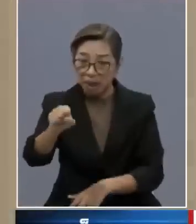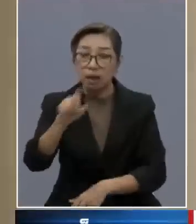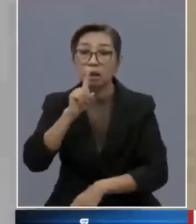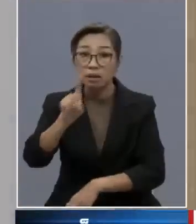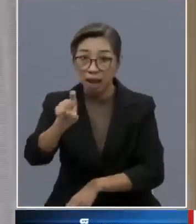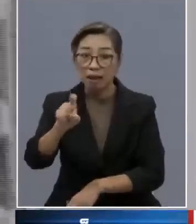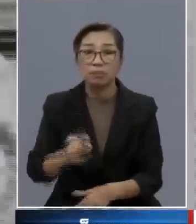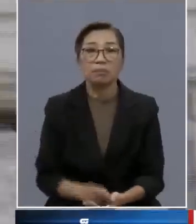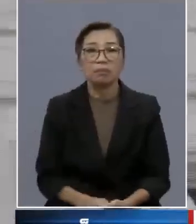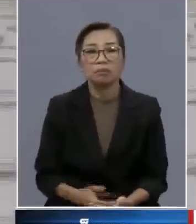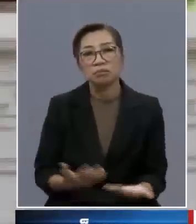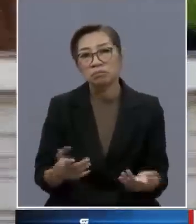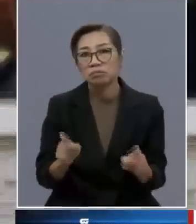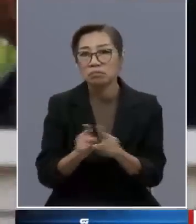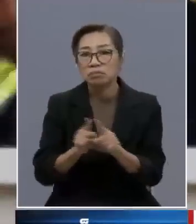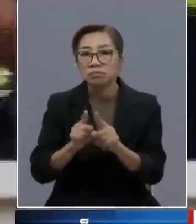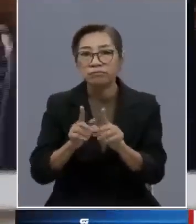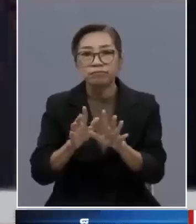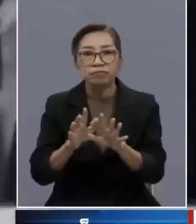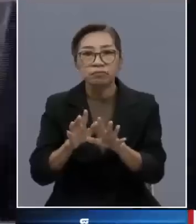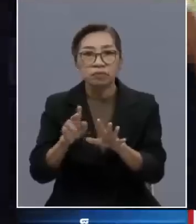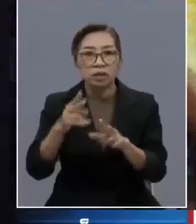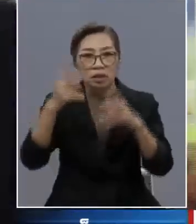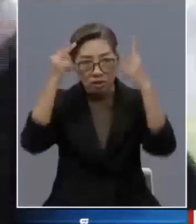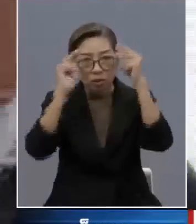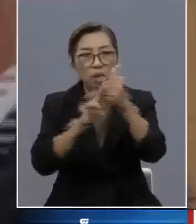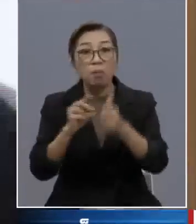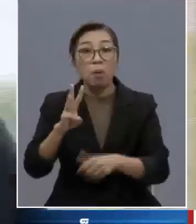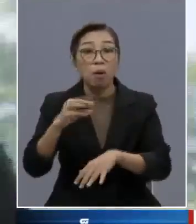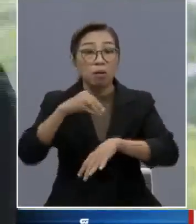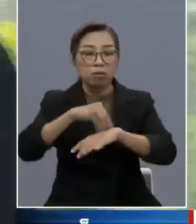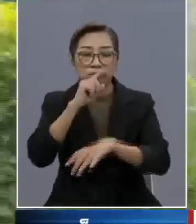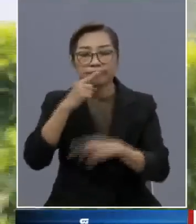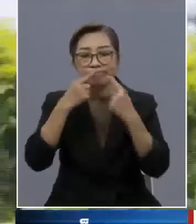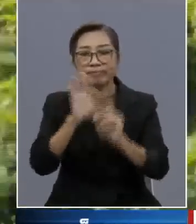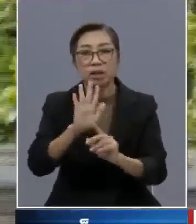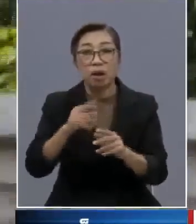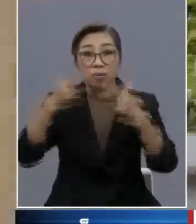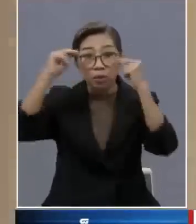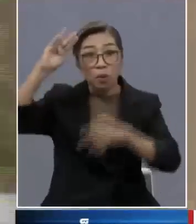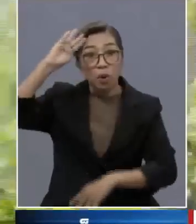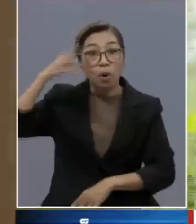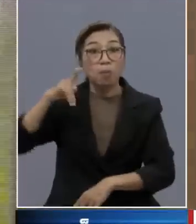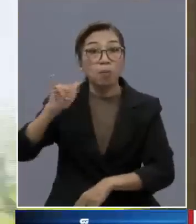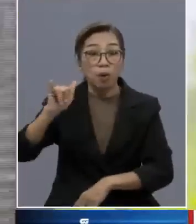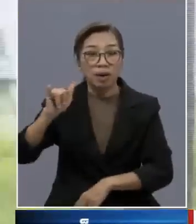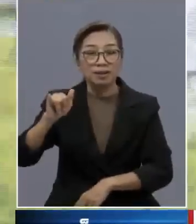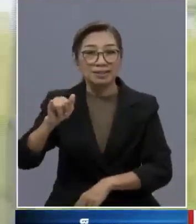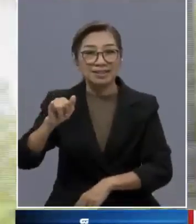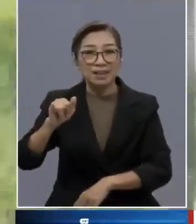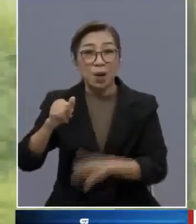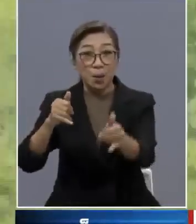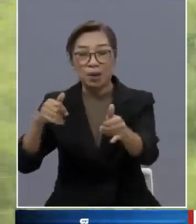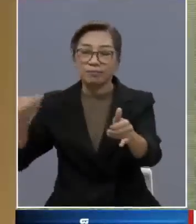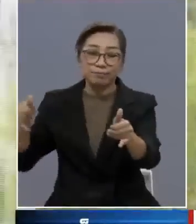ที่เหมือนกับไม่ตอบคำถามนี้ครับแล้วก็พลเอกประยุทธ์เองเดินมาหาเข้า